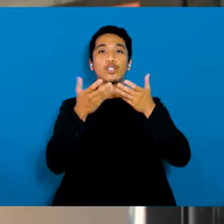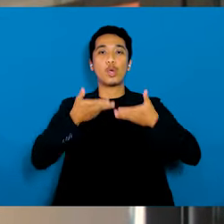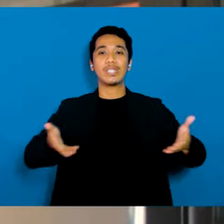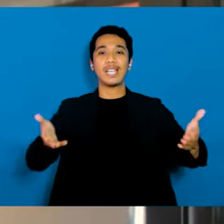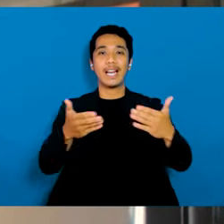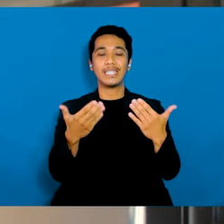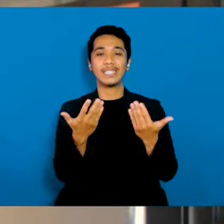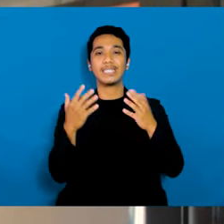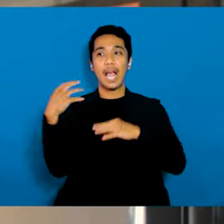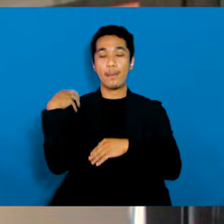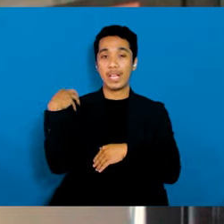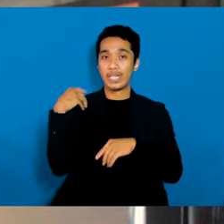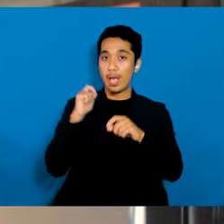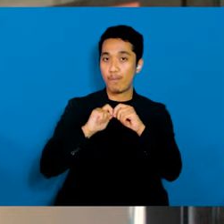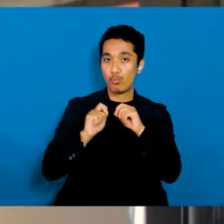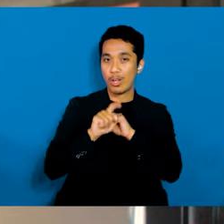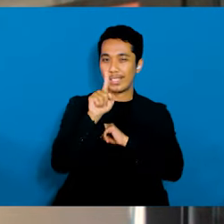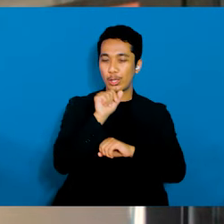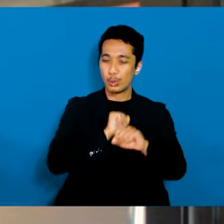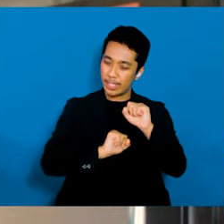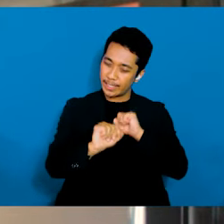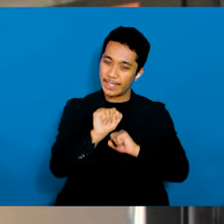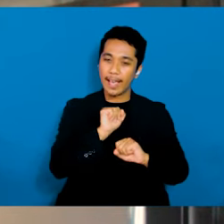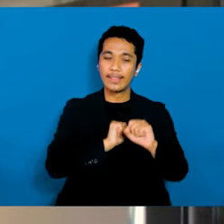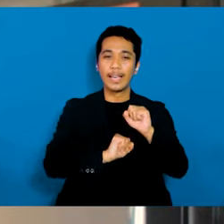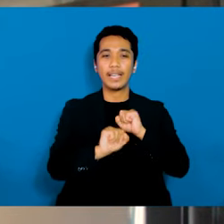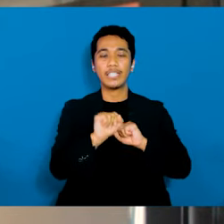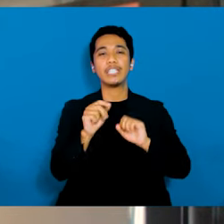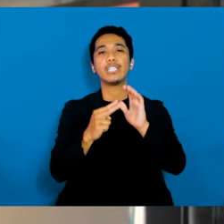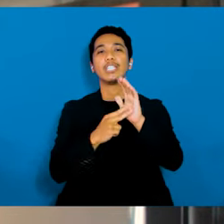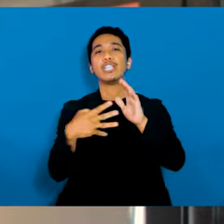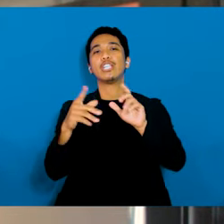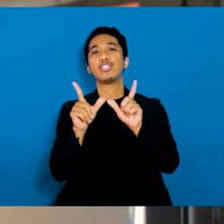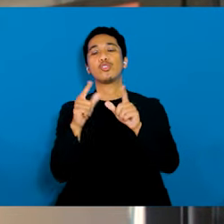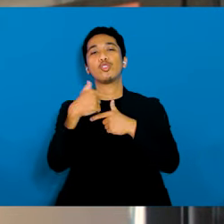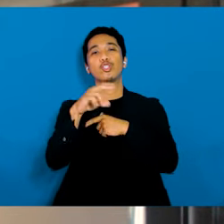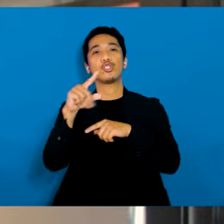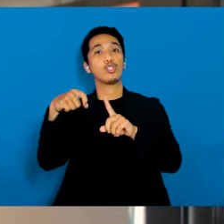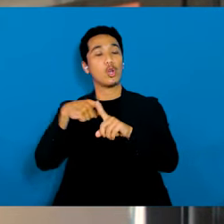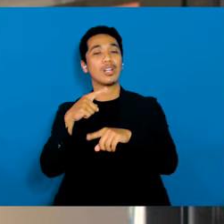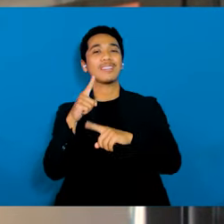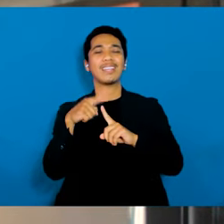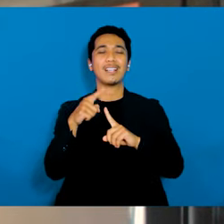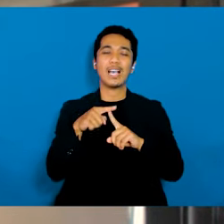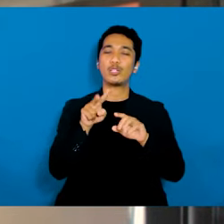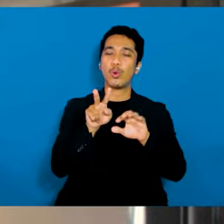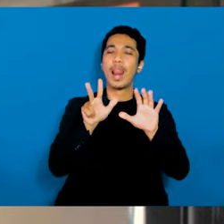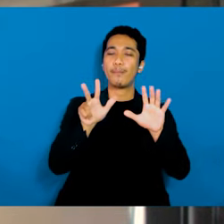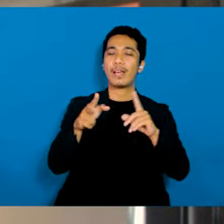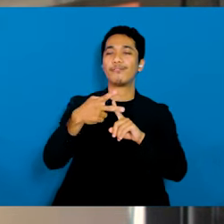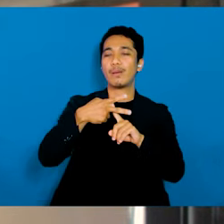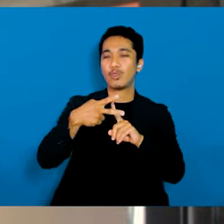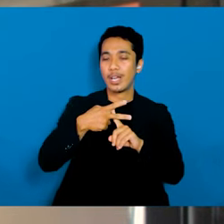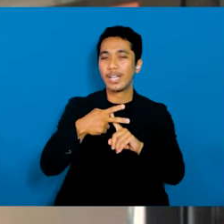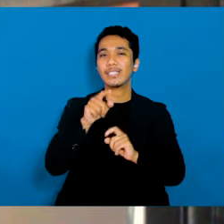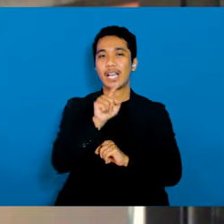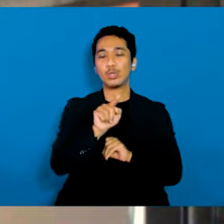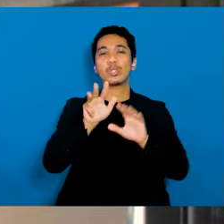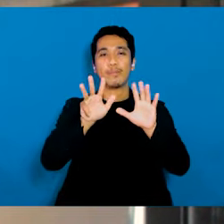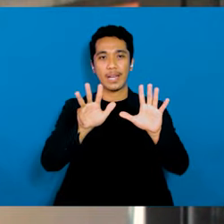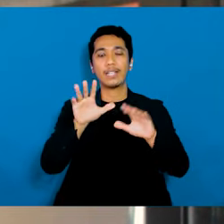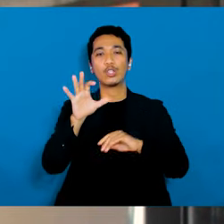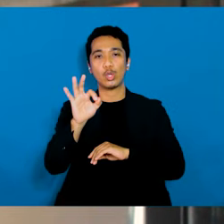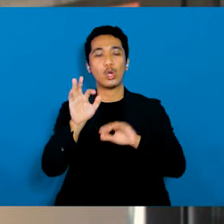Partai Sosialis Amerika yang kemudian menyelenggarakan satu kegiatan di New York, itu tanggal